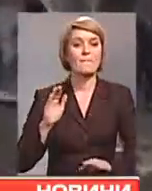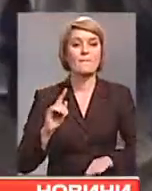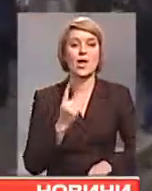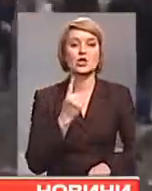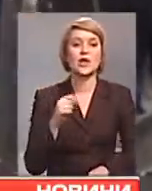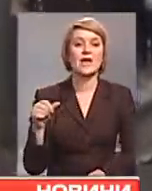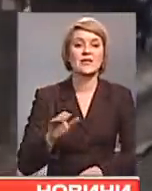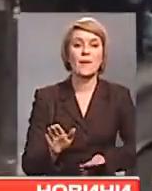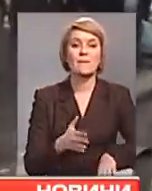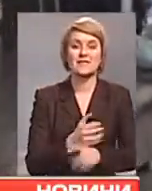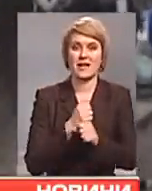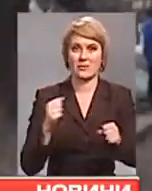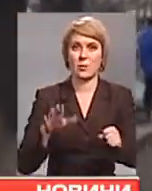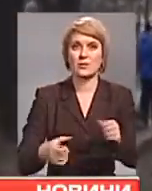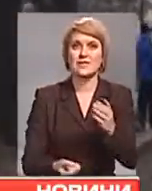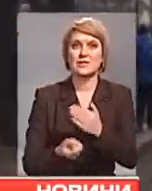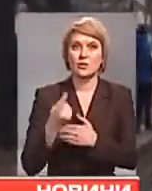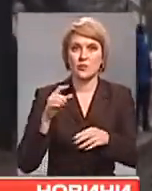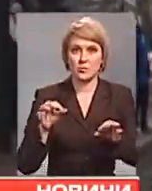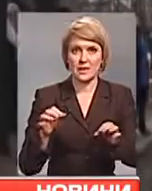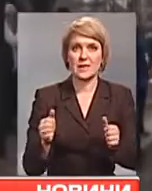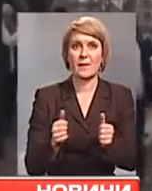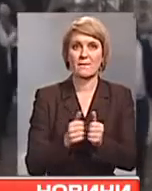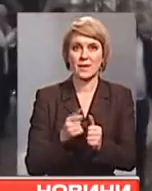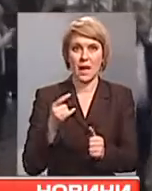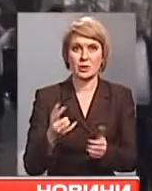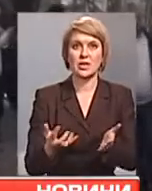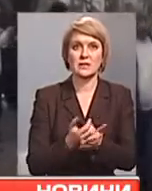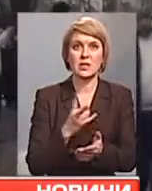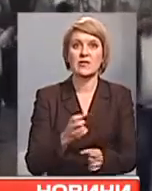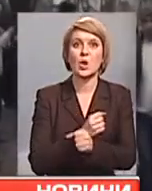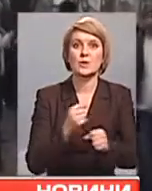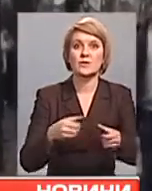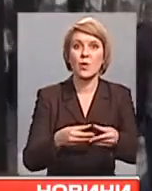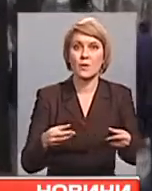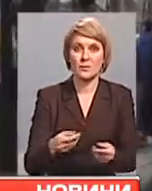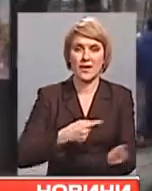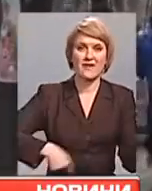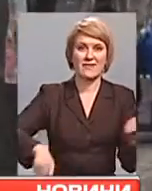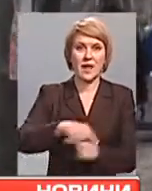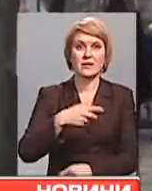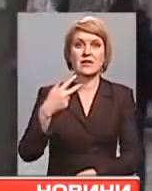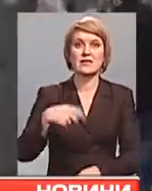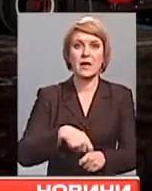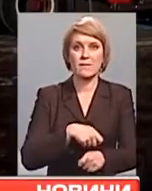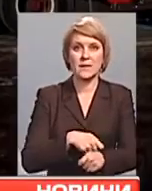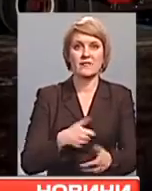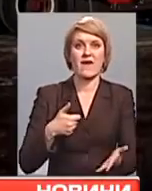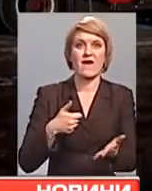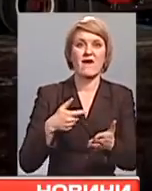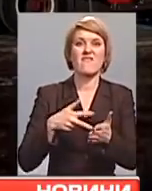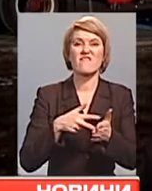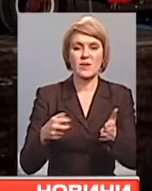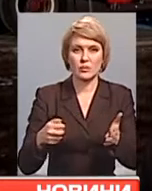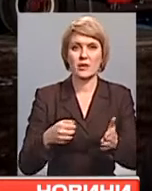Пізніше з'явилася інформація, що неподалік машини знайшли нерозірвану міну. У радіусі 30 метрів вимкнули стільниковий зв'язок. На місці